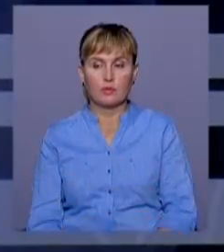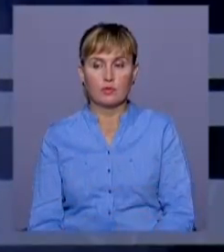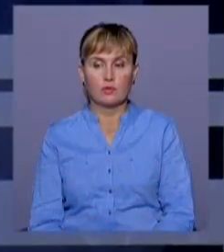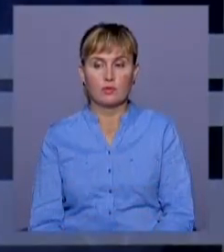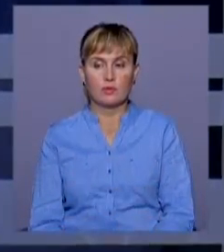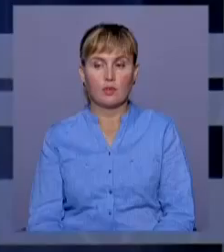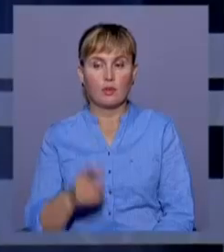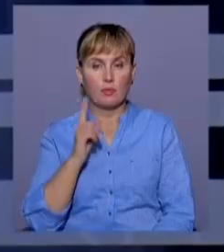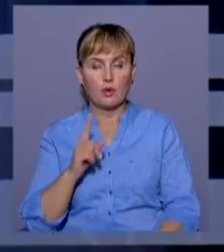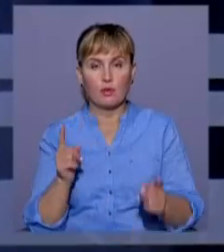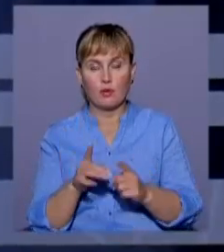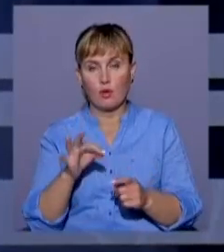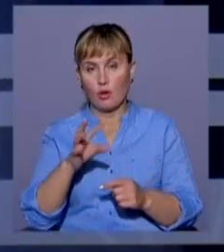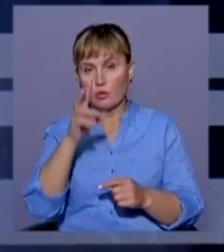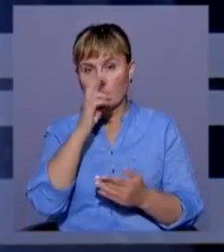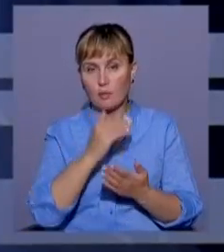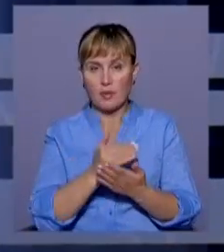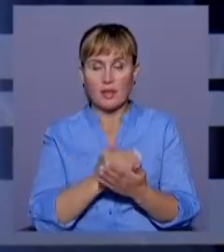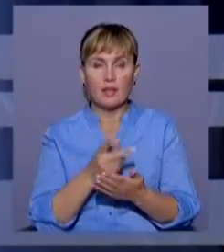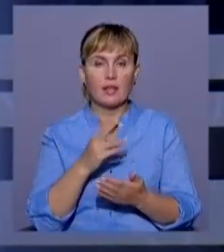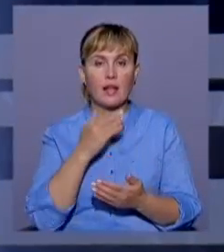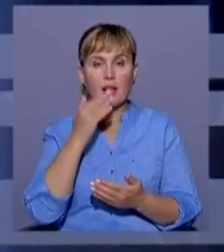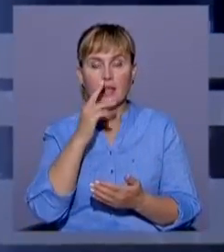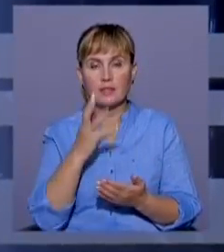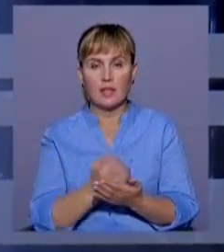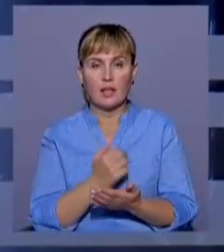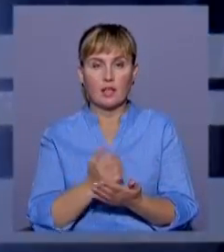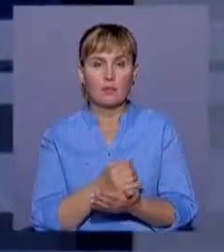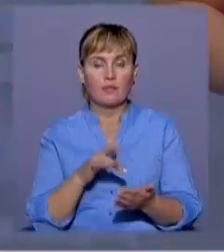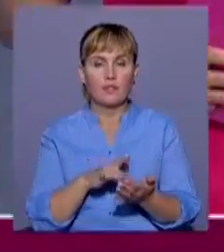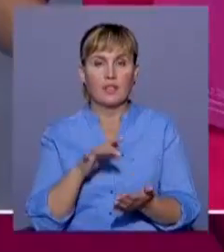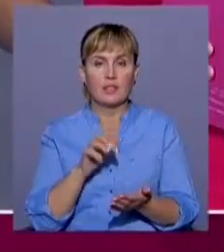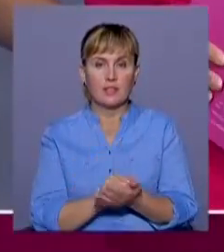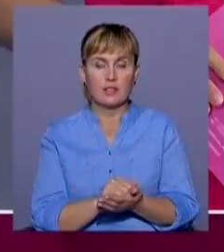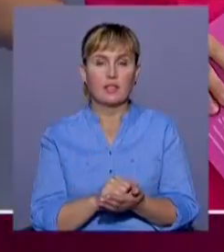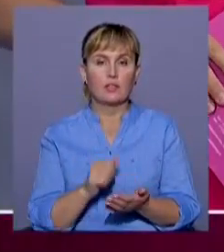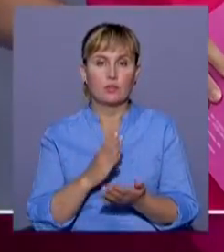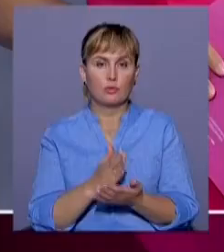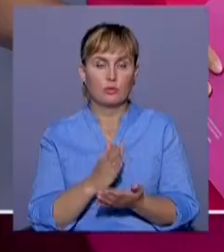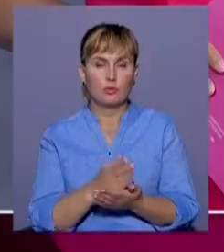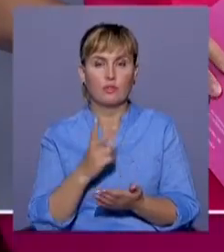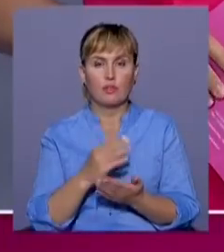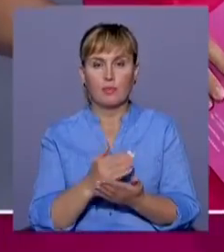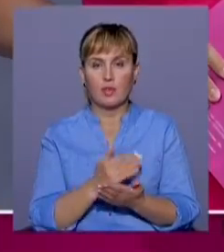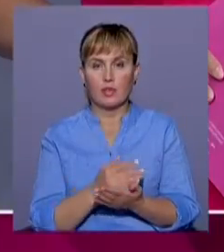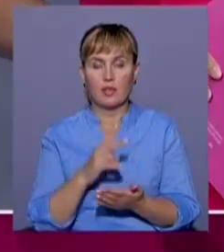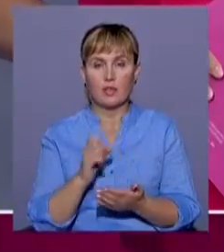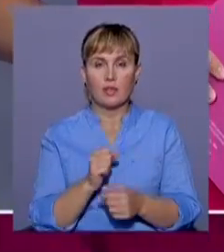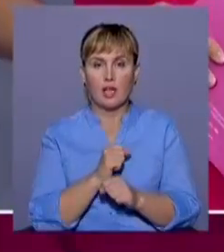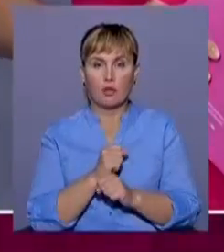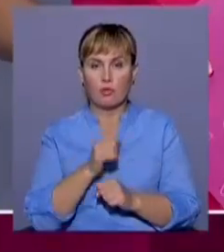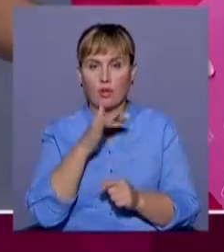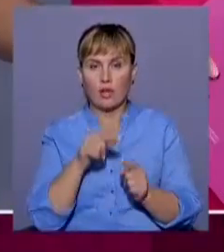А пока коротко о государственных программах для летнего заработка. Итак, в Центре занятости существуют две программы на каникулярное